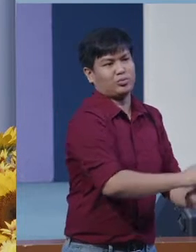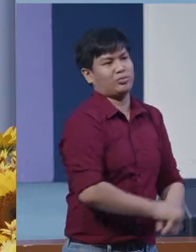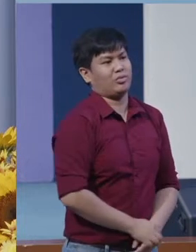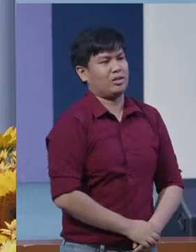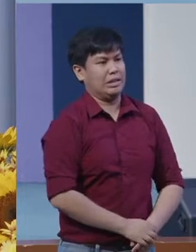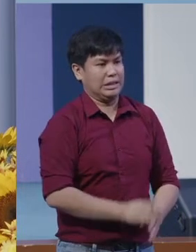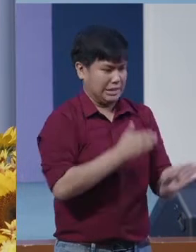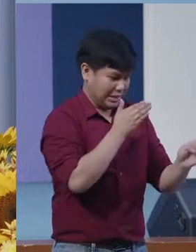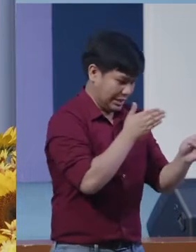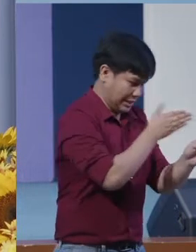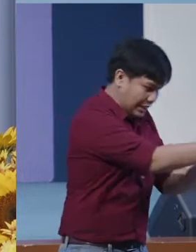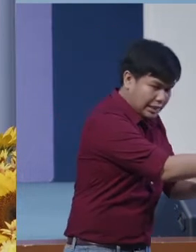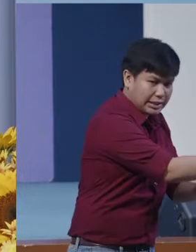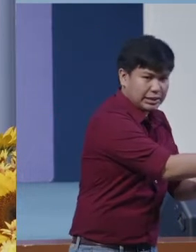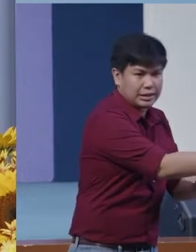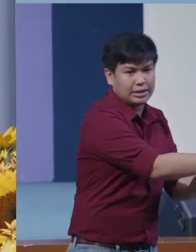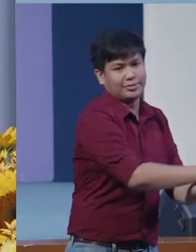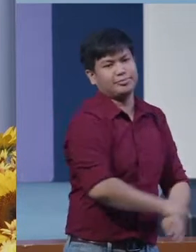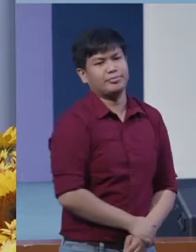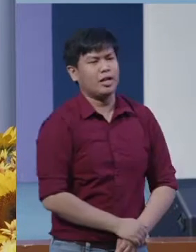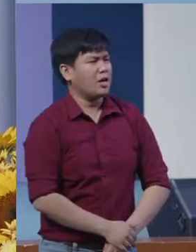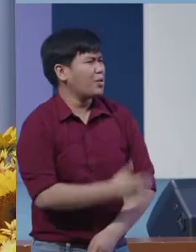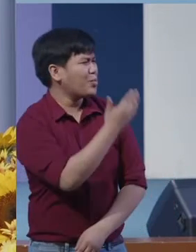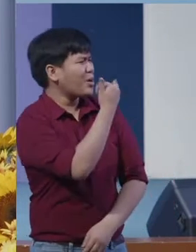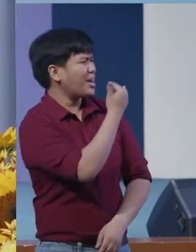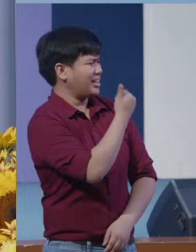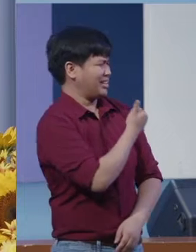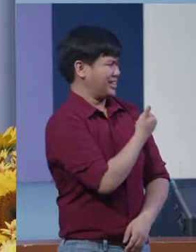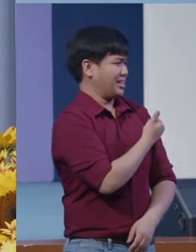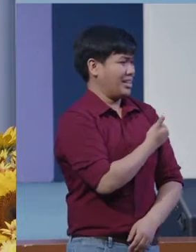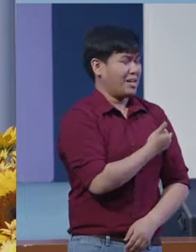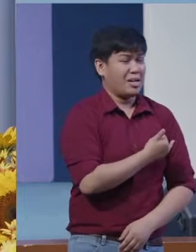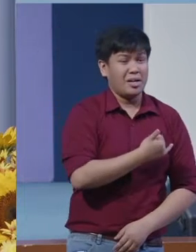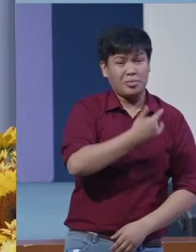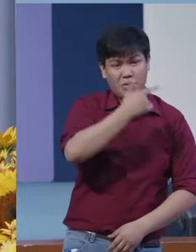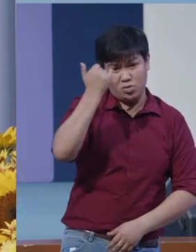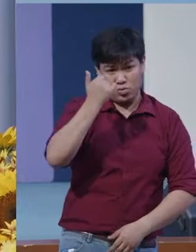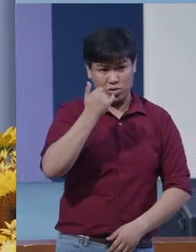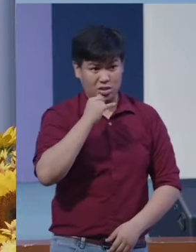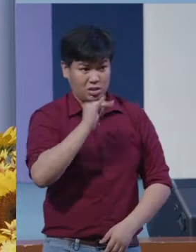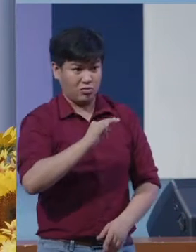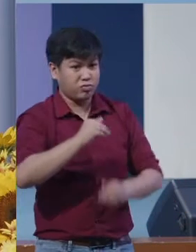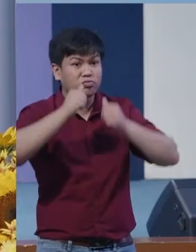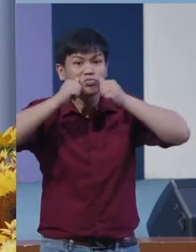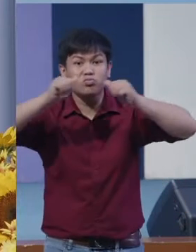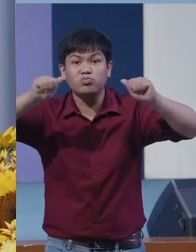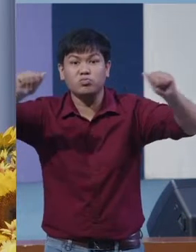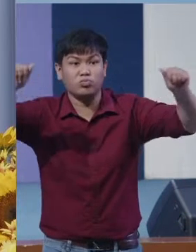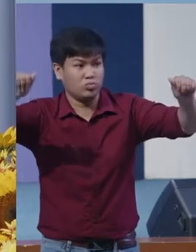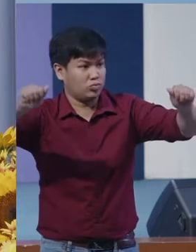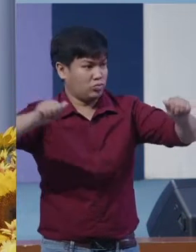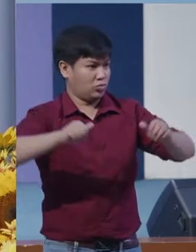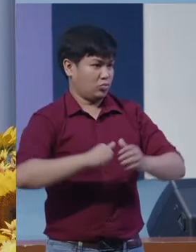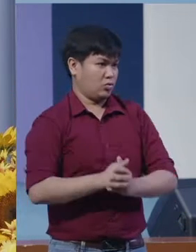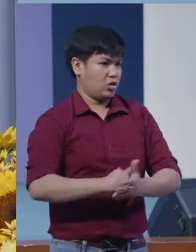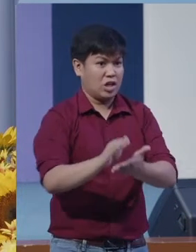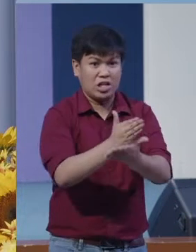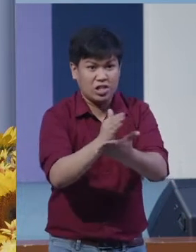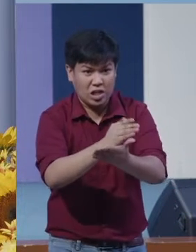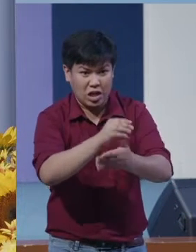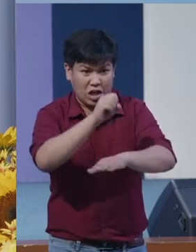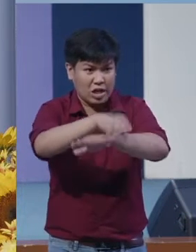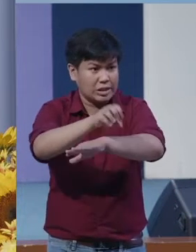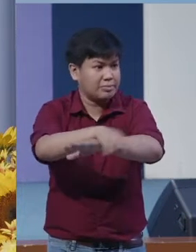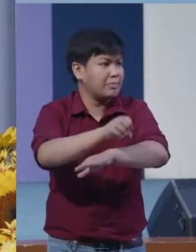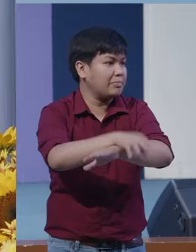puri, pagsasalita ng masama? Sapagkat ito ay maling paghahatol sa kapwa. Yun ang sabi ng verse 11, di